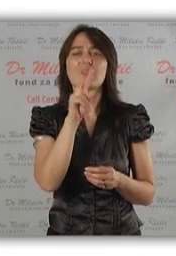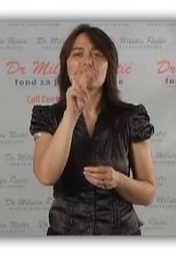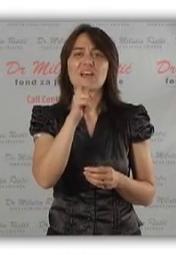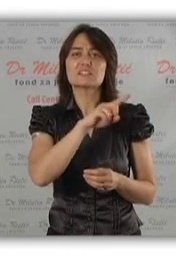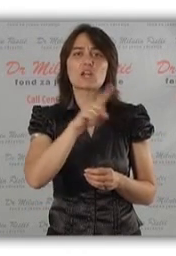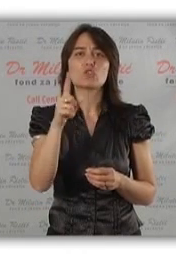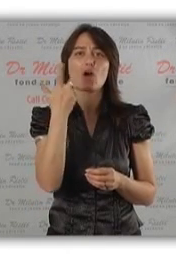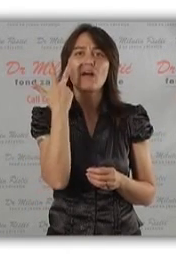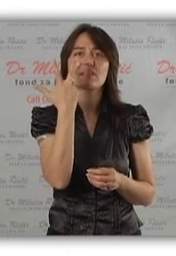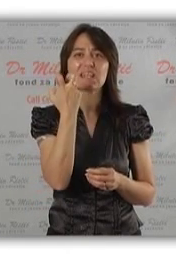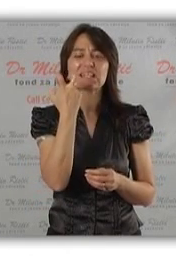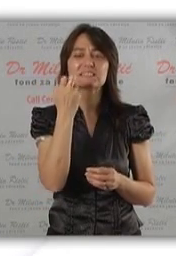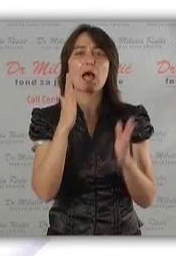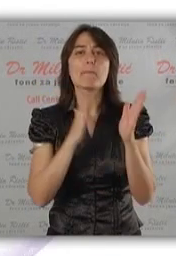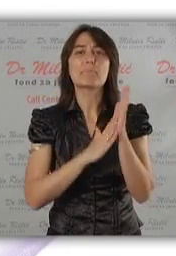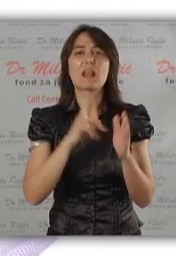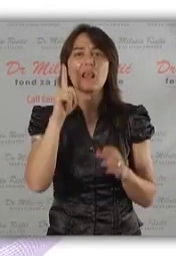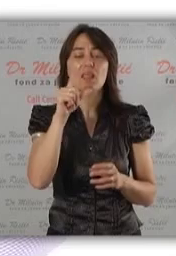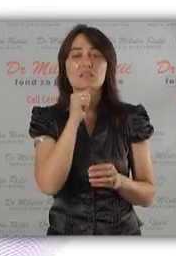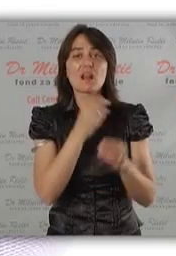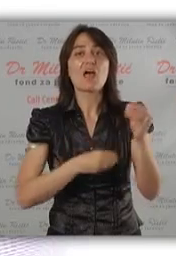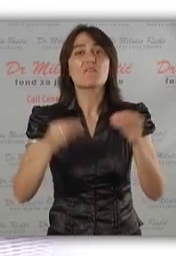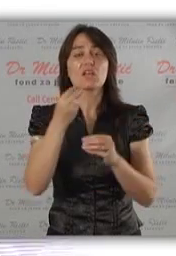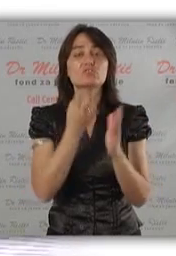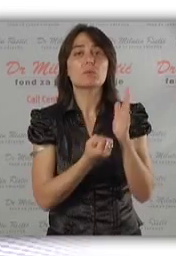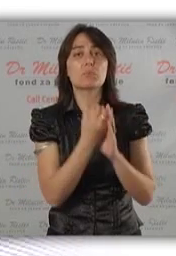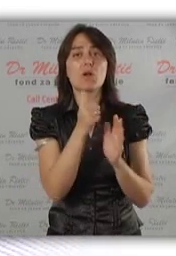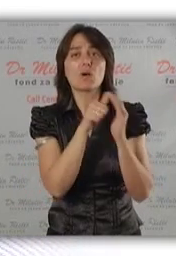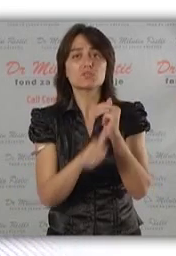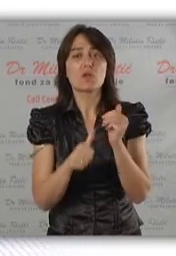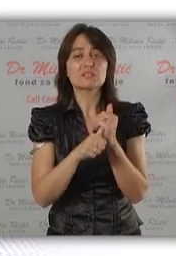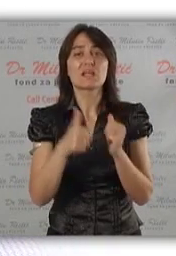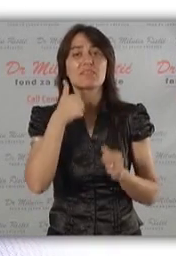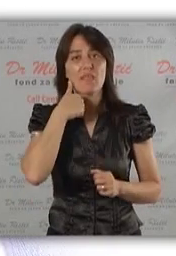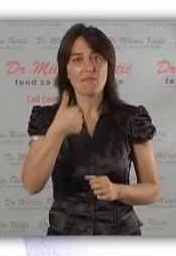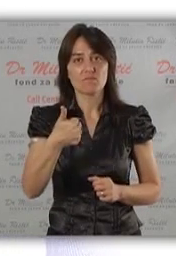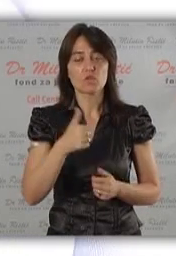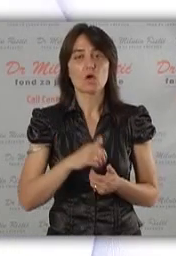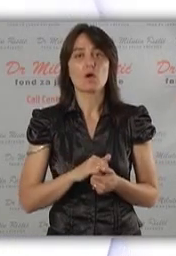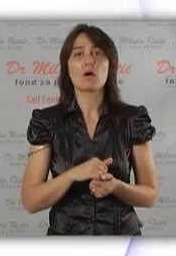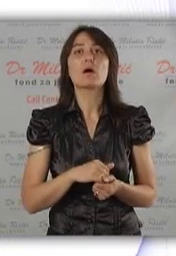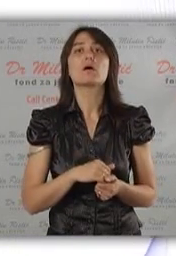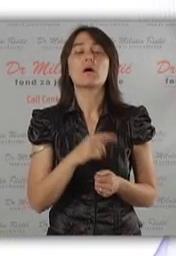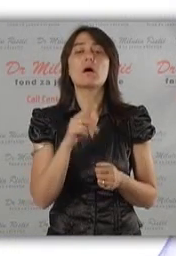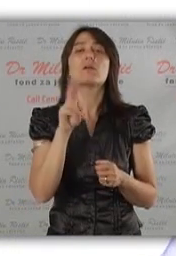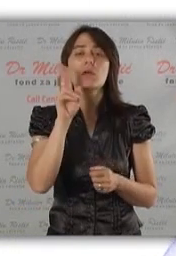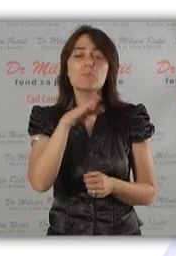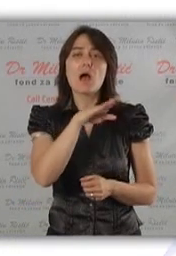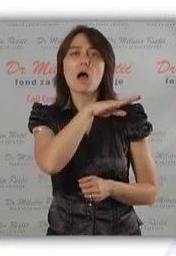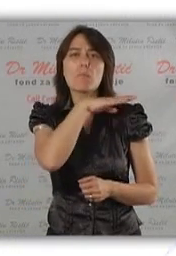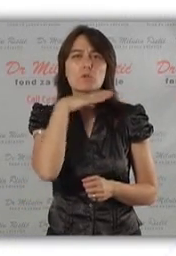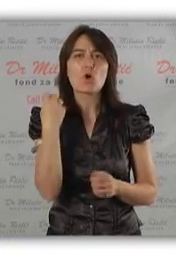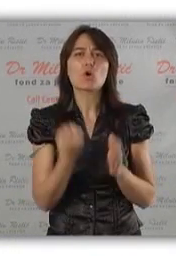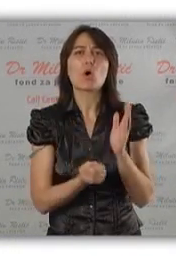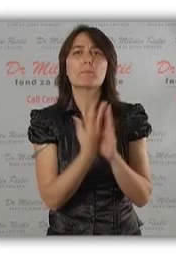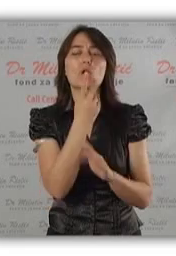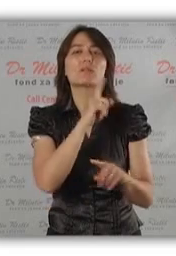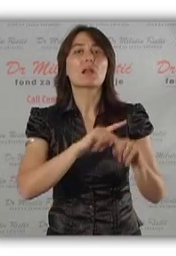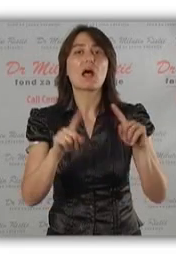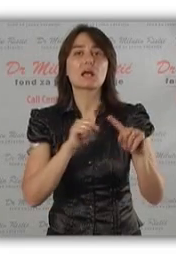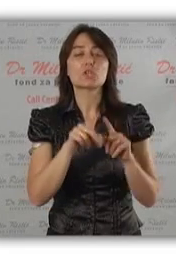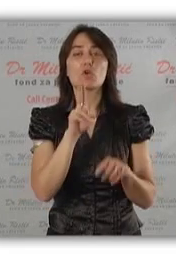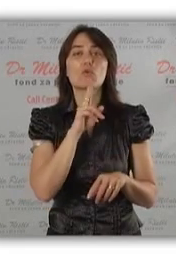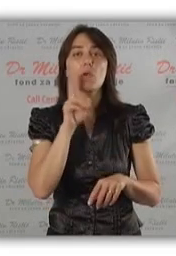i volumen je uglavnom 200 do 300 ml, kao i većim brojem stolica u toku dana.